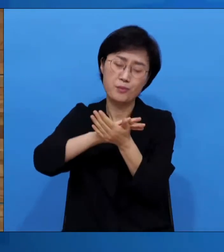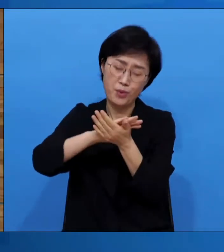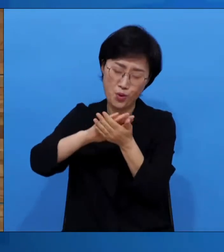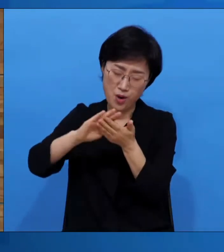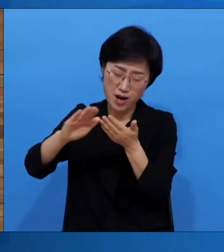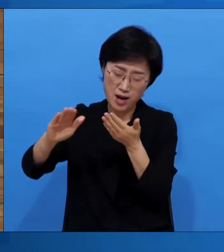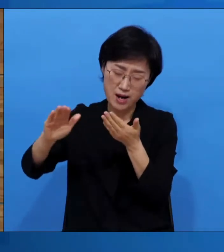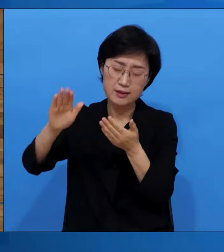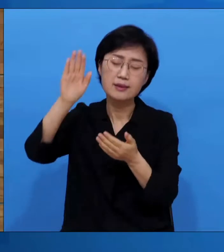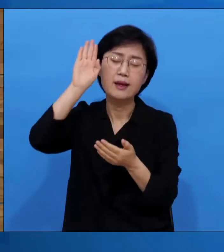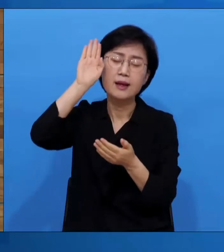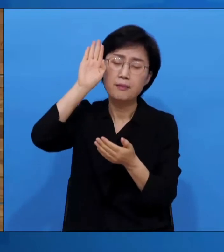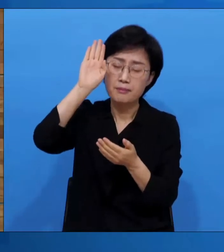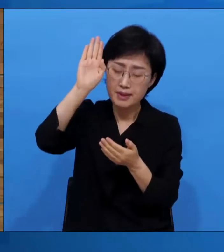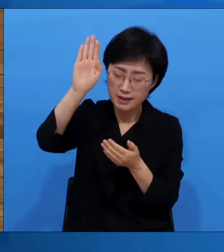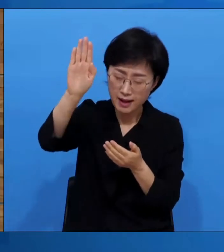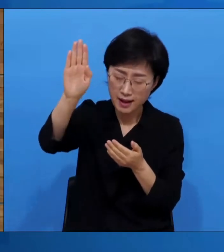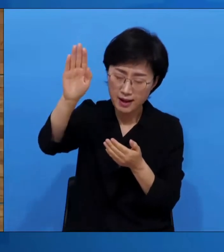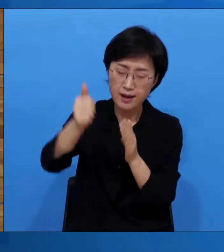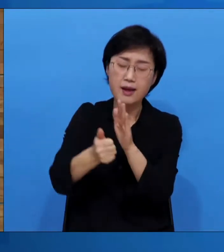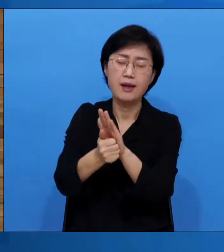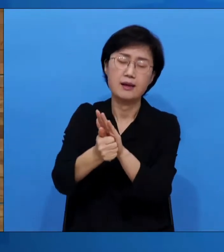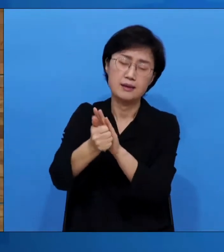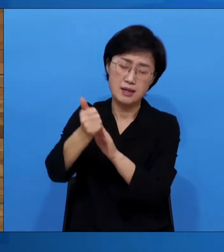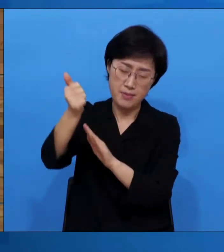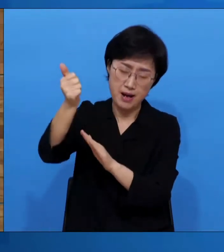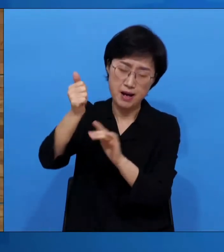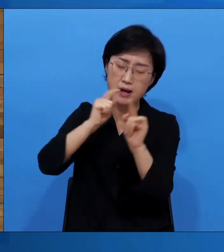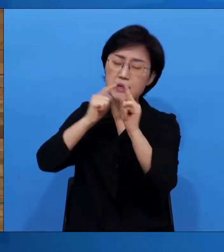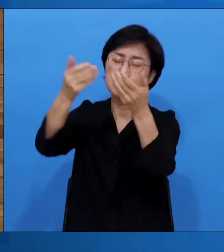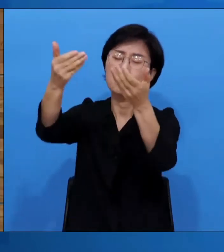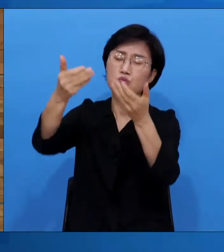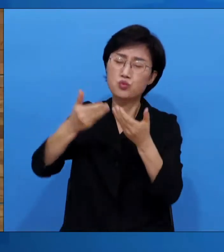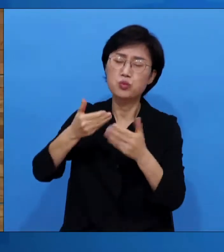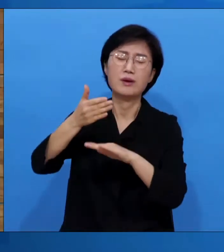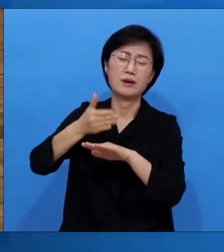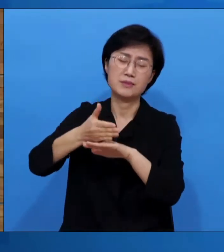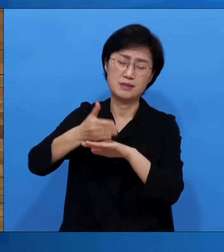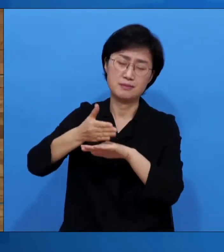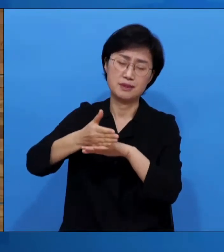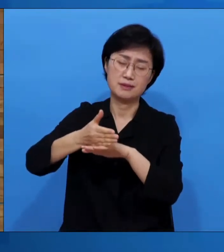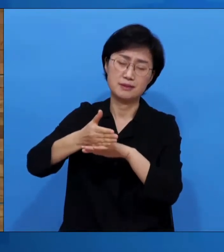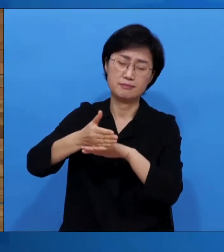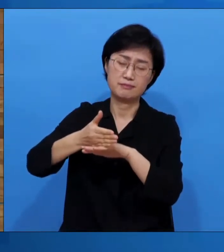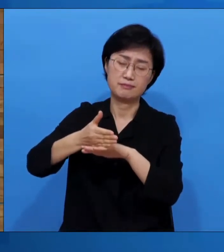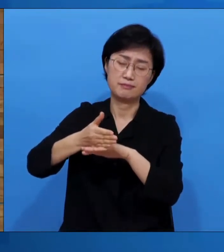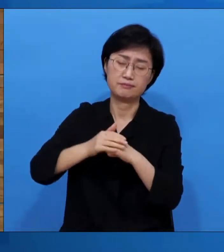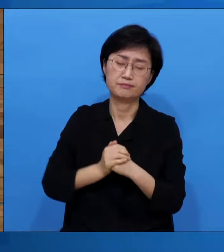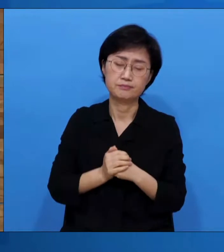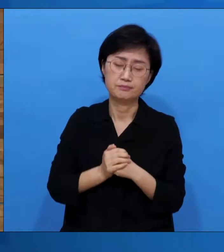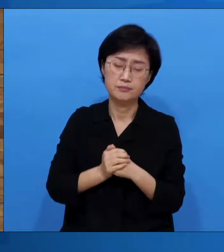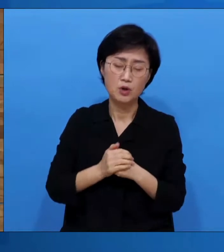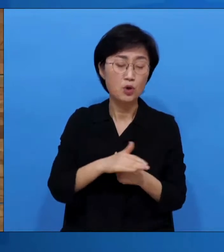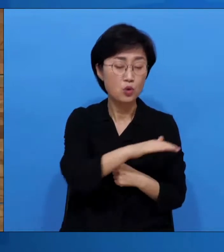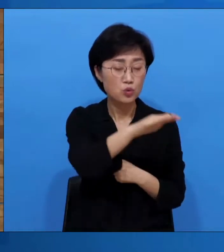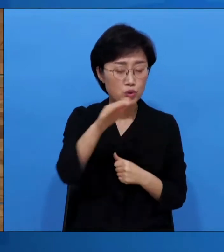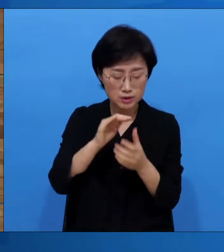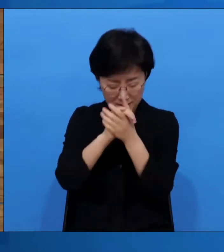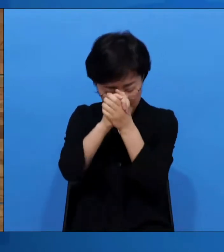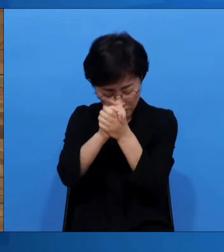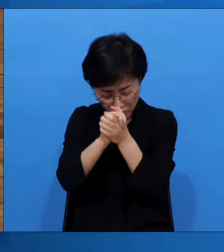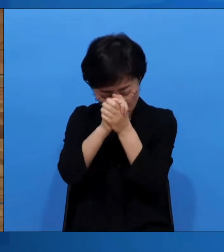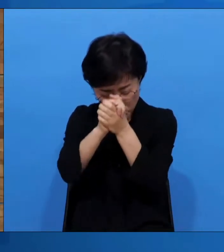주심을 감사드립니다. Thank you for giving us the word that your plans for us is peace and hope for the future. 하나님께 기도하면 우리의